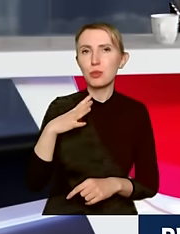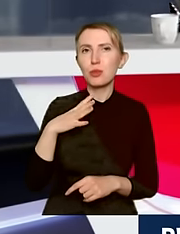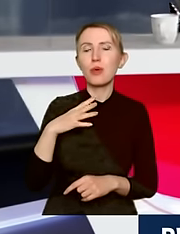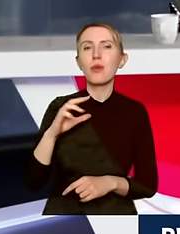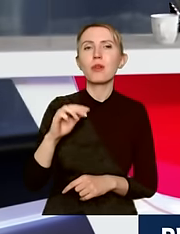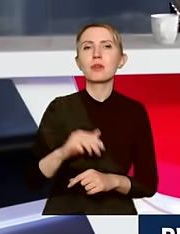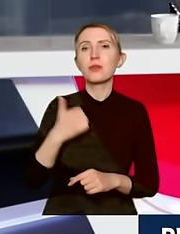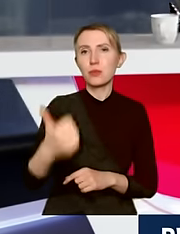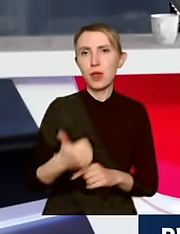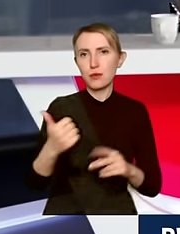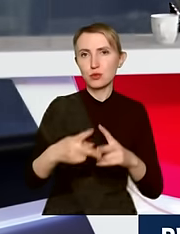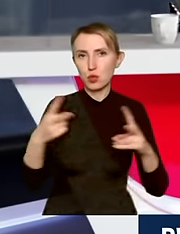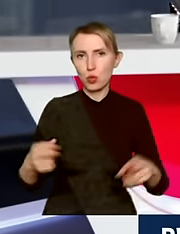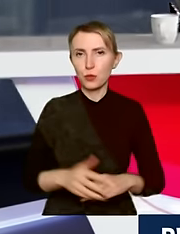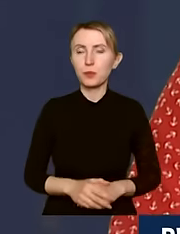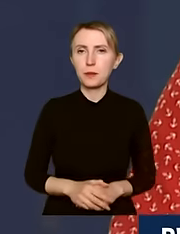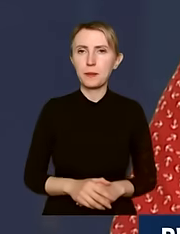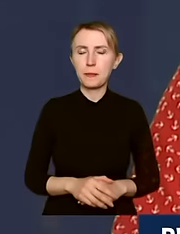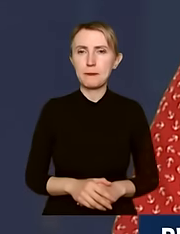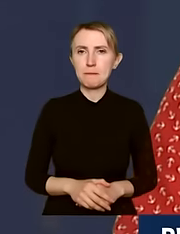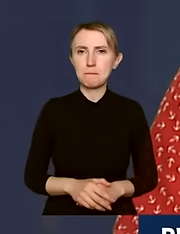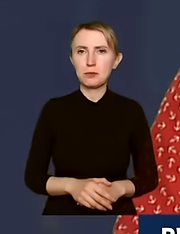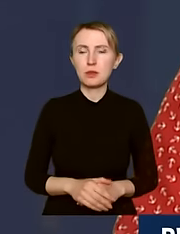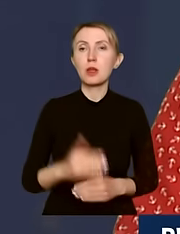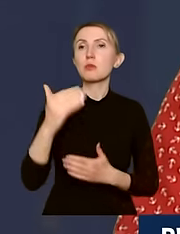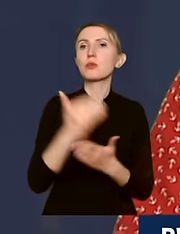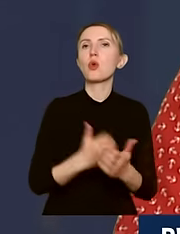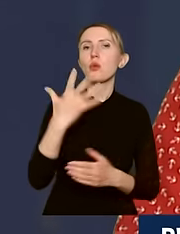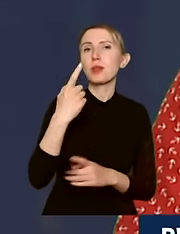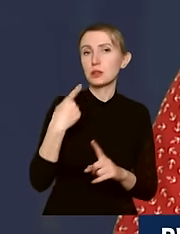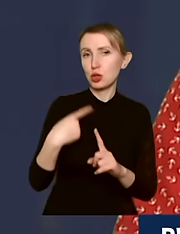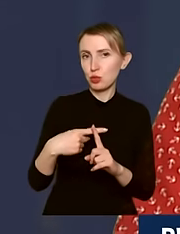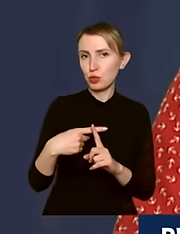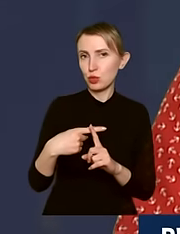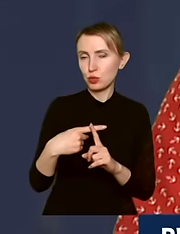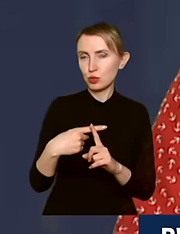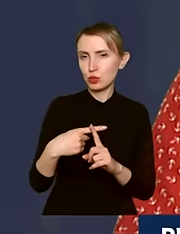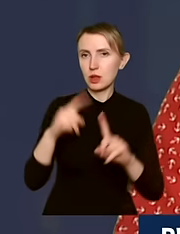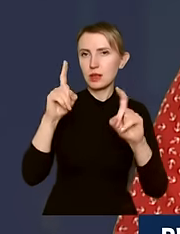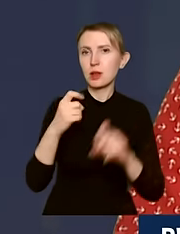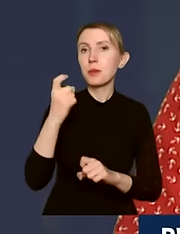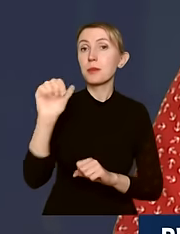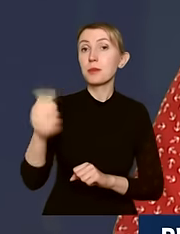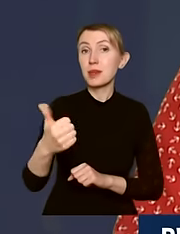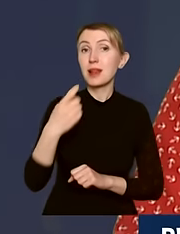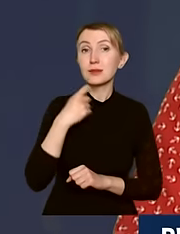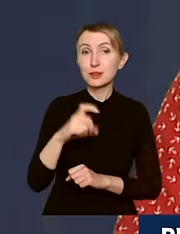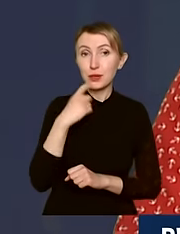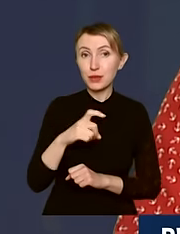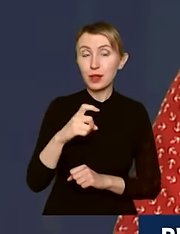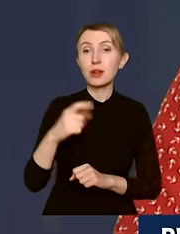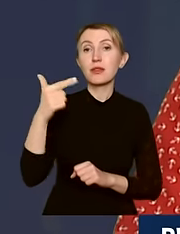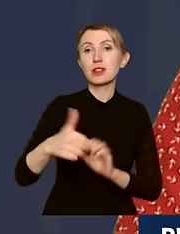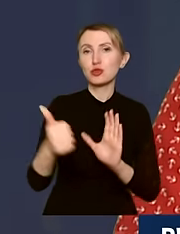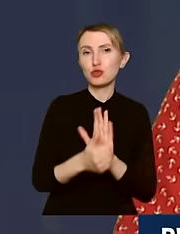roku. Przypomnę, że nasz sztandarowy program, czyli 500+, wchodził 1 kwietnia 16